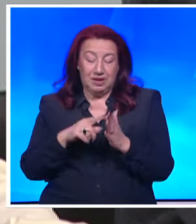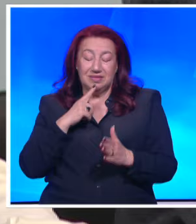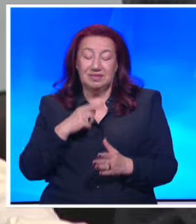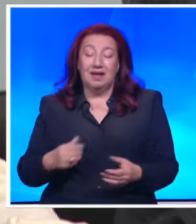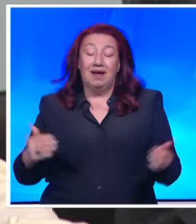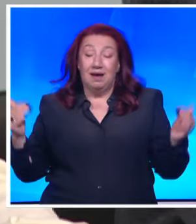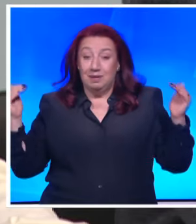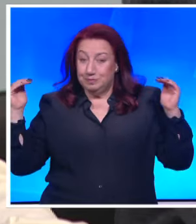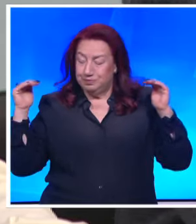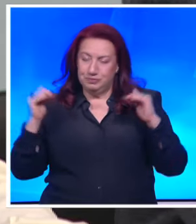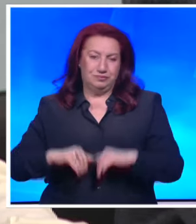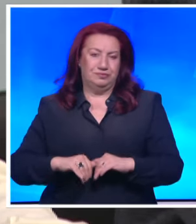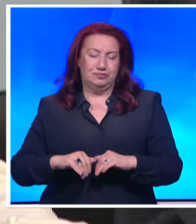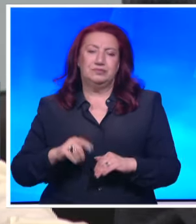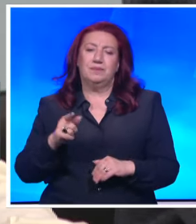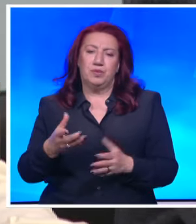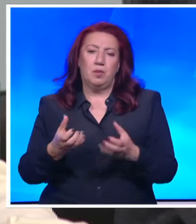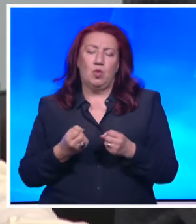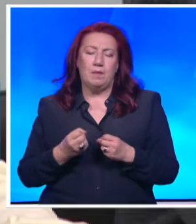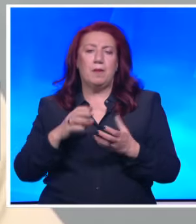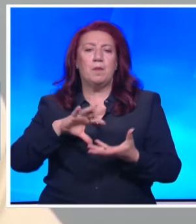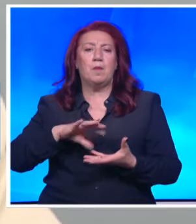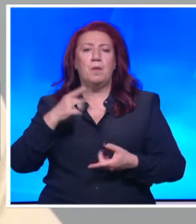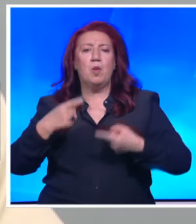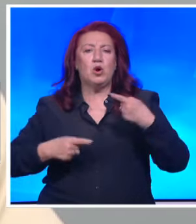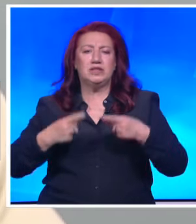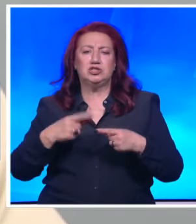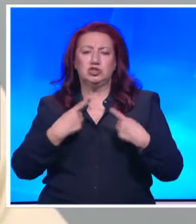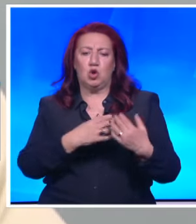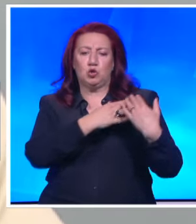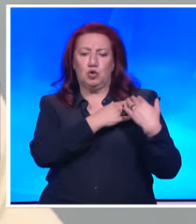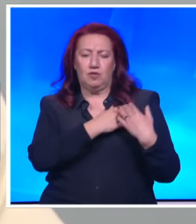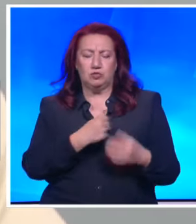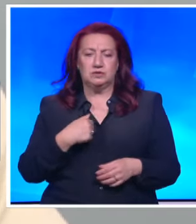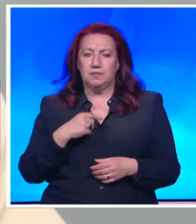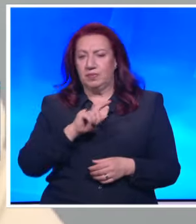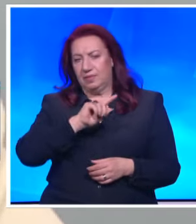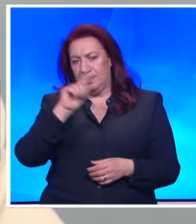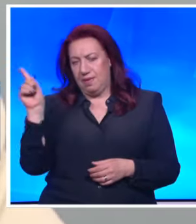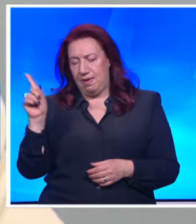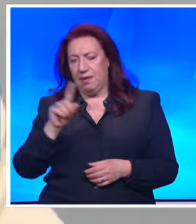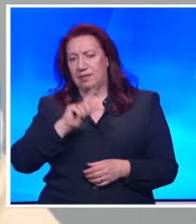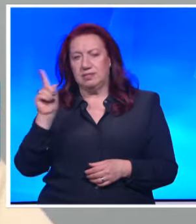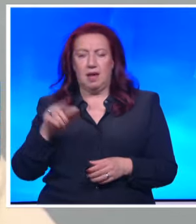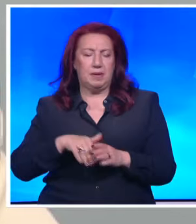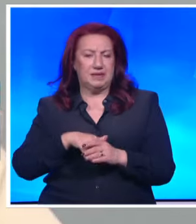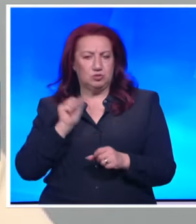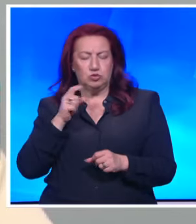поради което поемам политическата отговорност и подавам оставка. Не, няма да напускам парламента, избрана съм от народа и си оставам